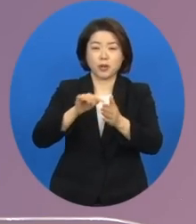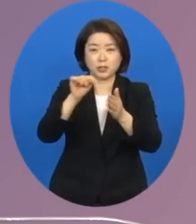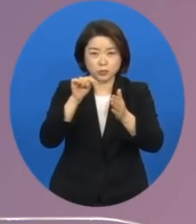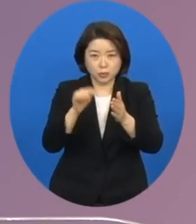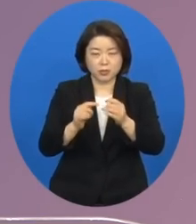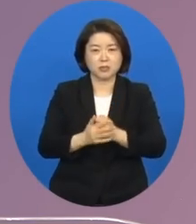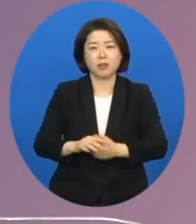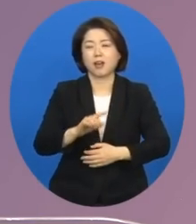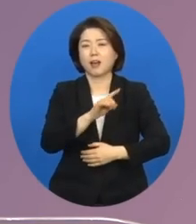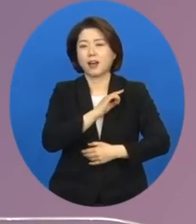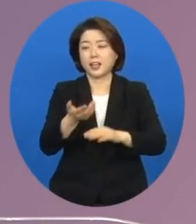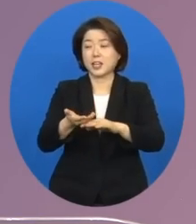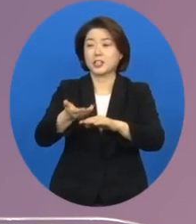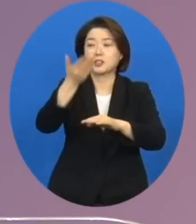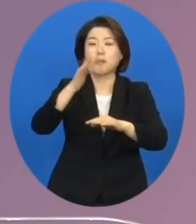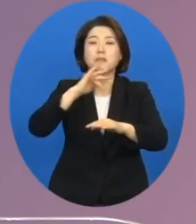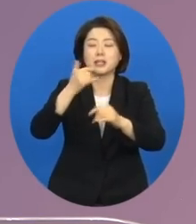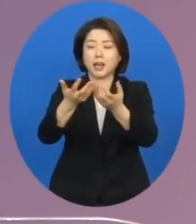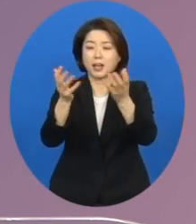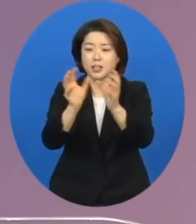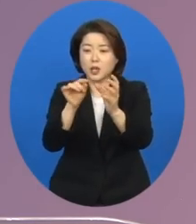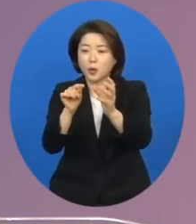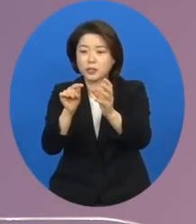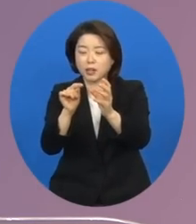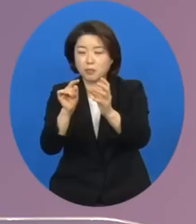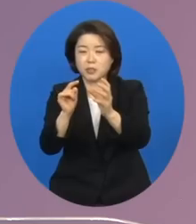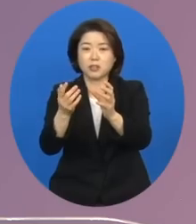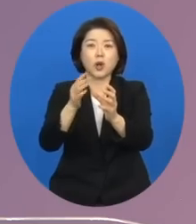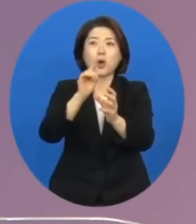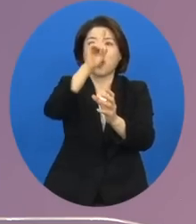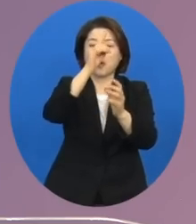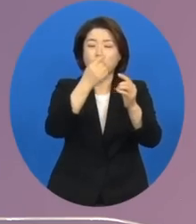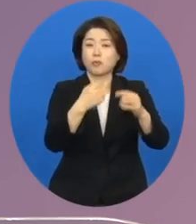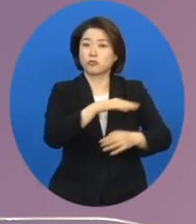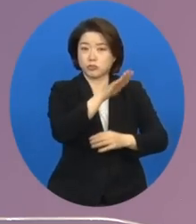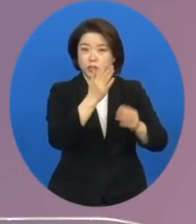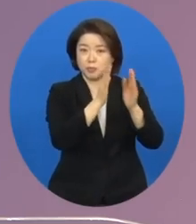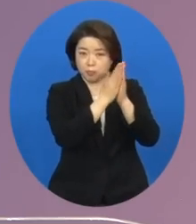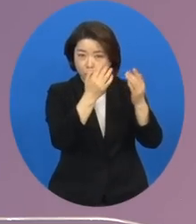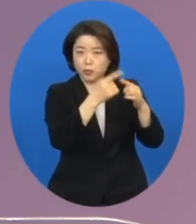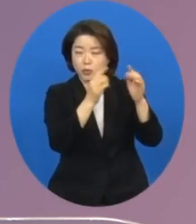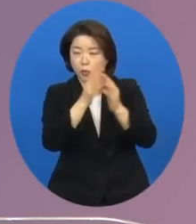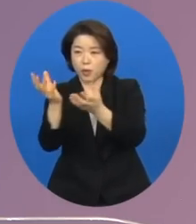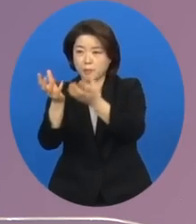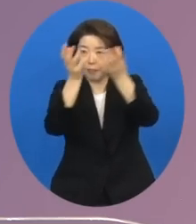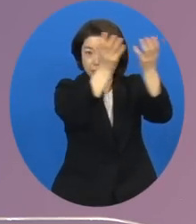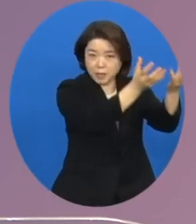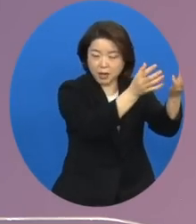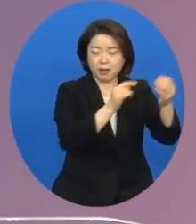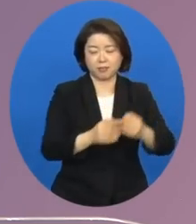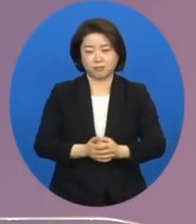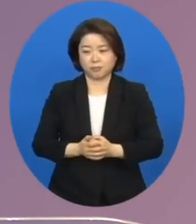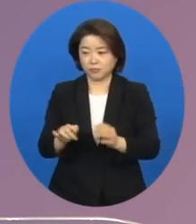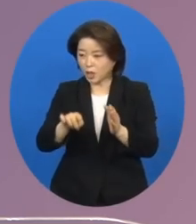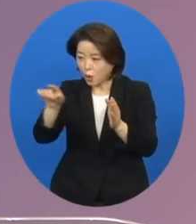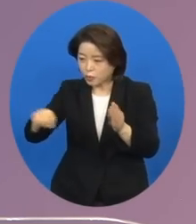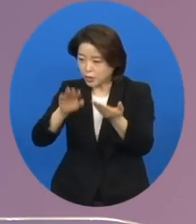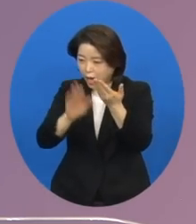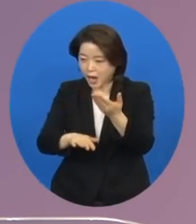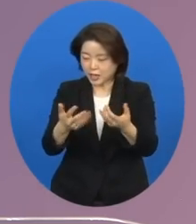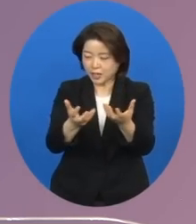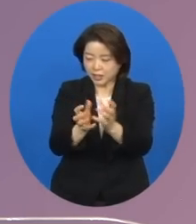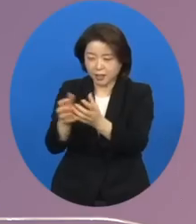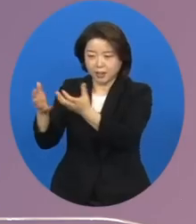위에 선배 또래들을 본 교회에 올려보낸 거예요 젊은이 교회는 재정도 의사결정도 다